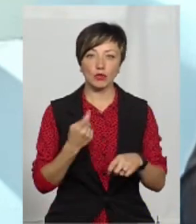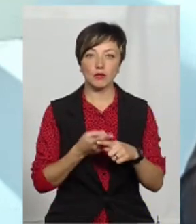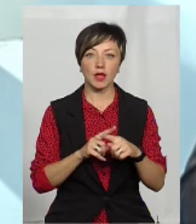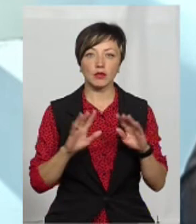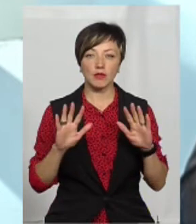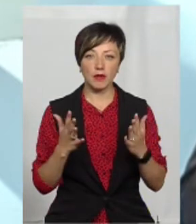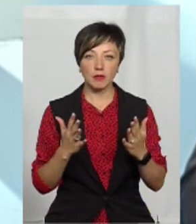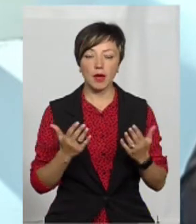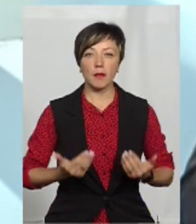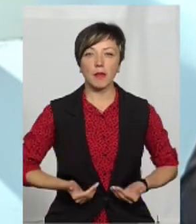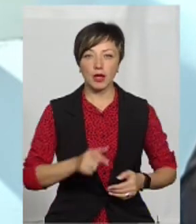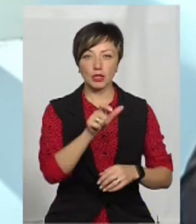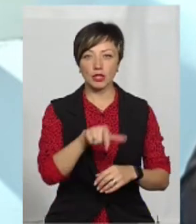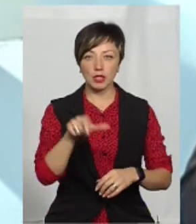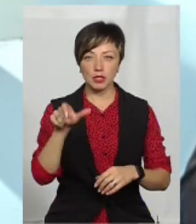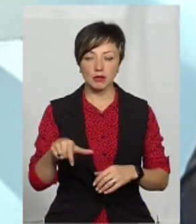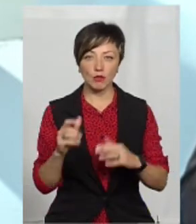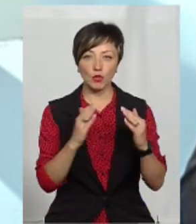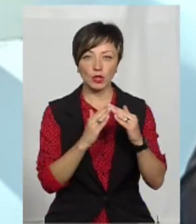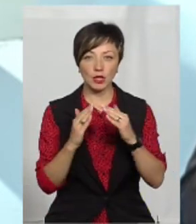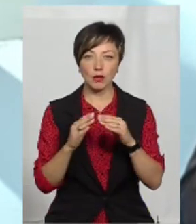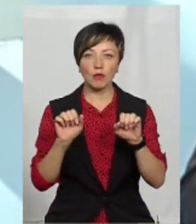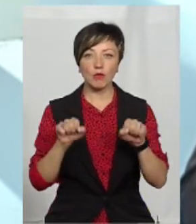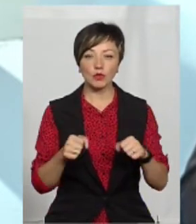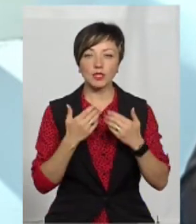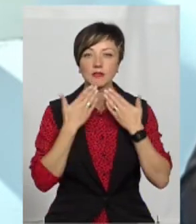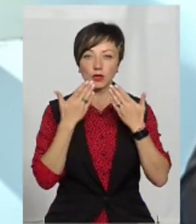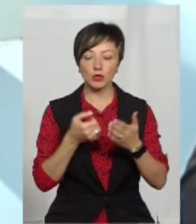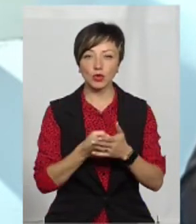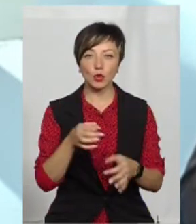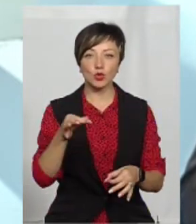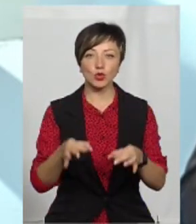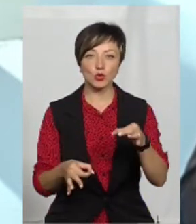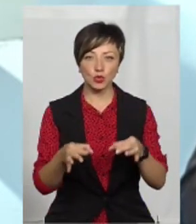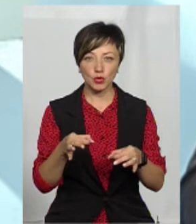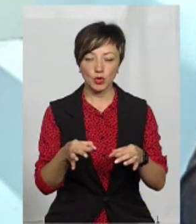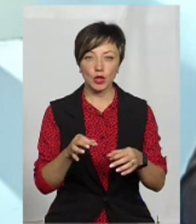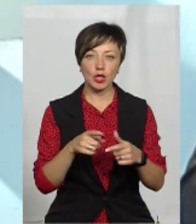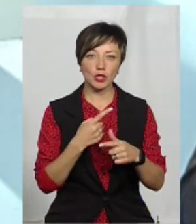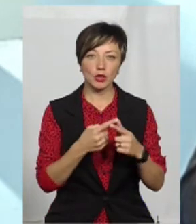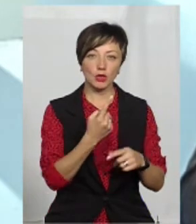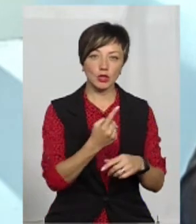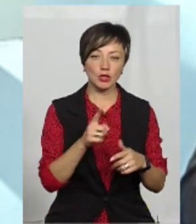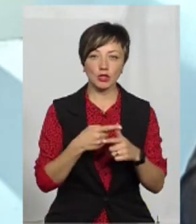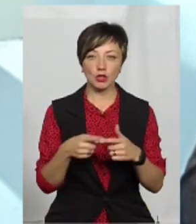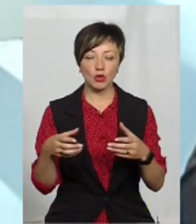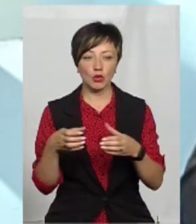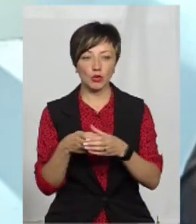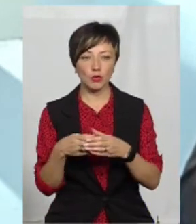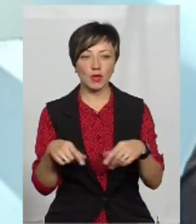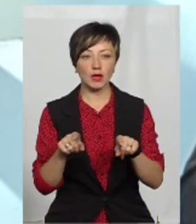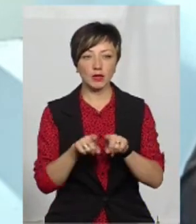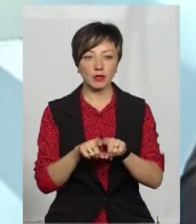– це мешканці сусідніх житлових будинків, вони можуть звернутися до суду, чи один мешканець, чи ініціативна група, тут